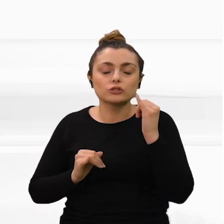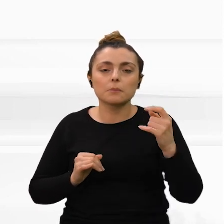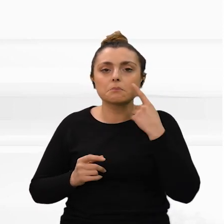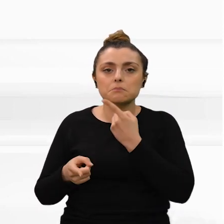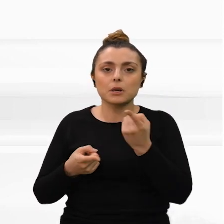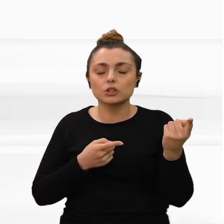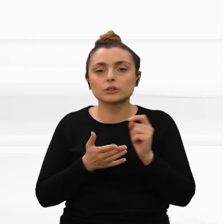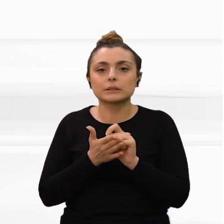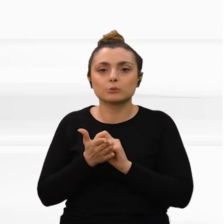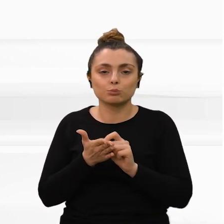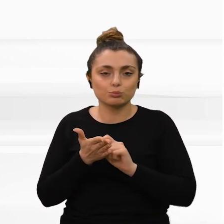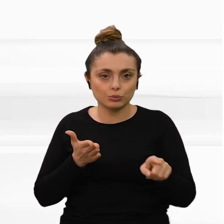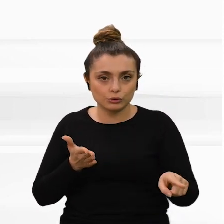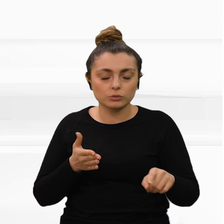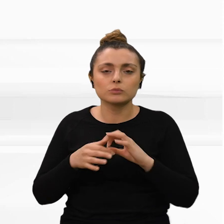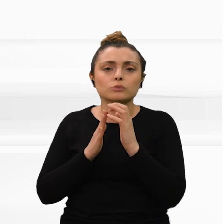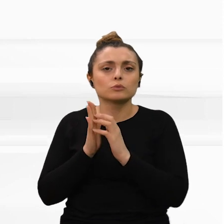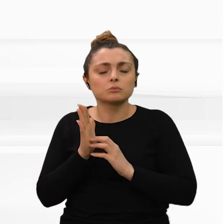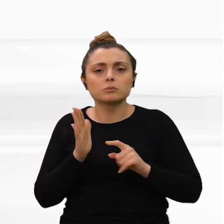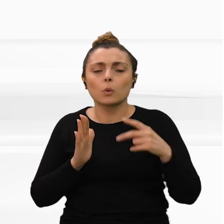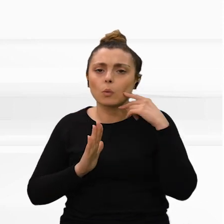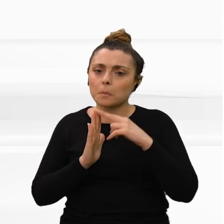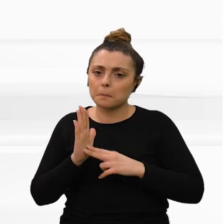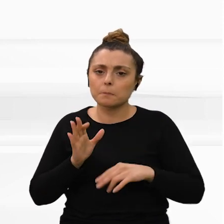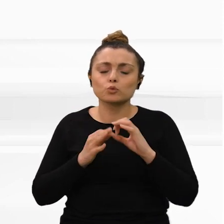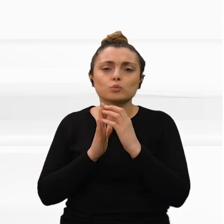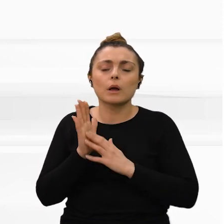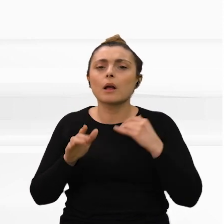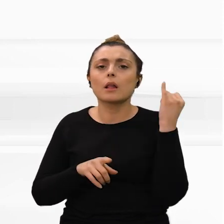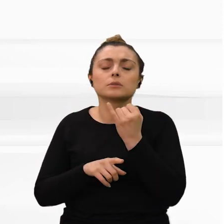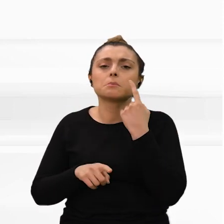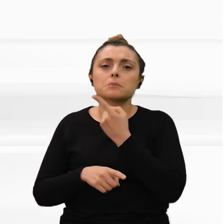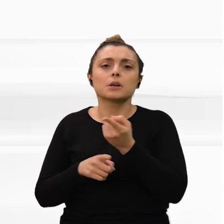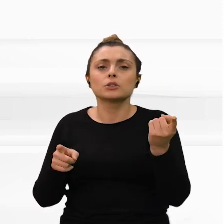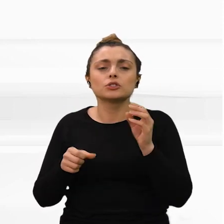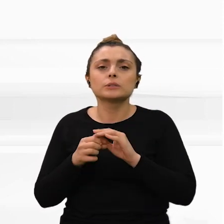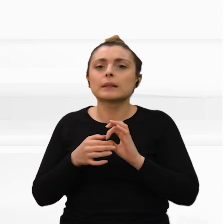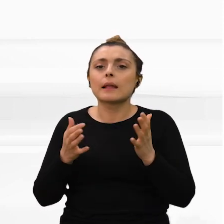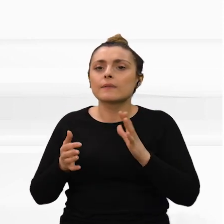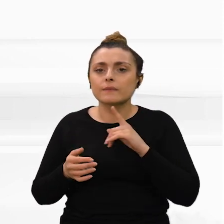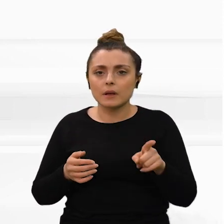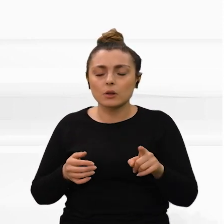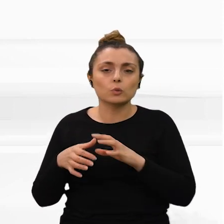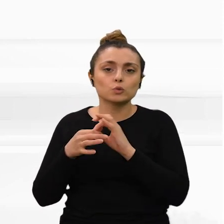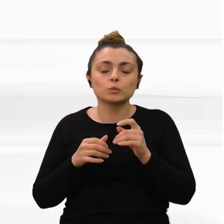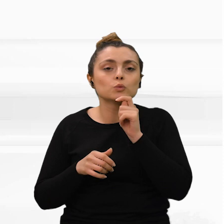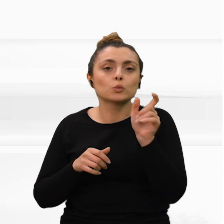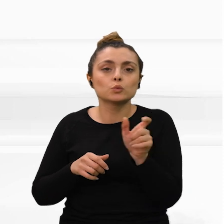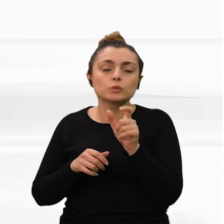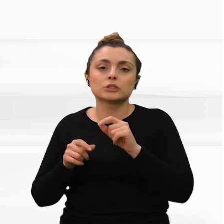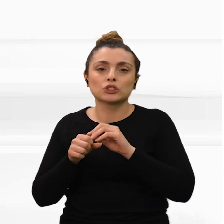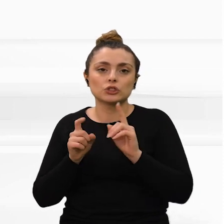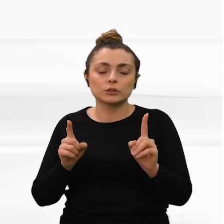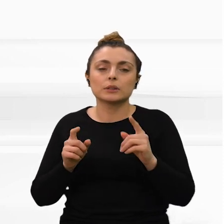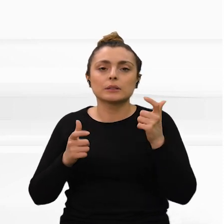edilen bakış açısıyla yazılmıştır şu parçamızı okuyalım parçada eleştirilen bakış açısı neymiş cümledeki sözcüklerin